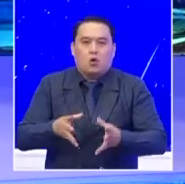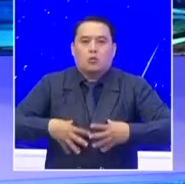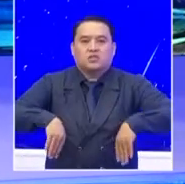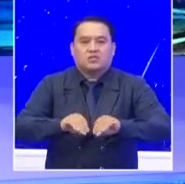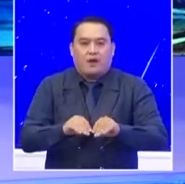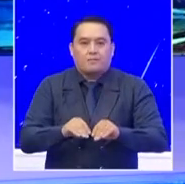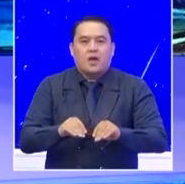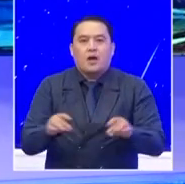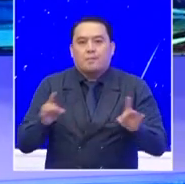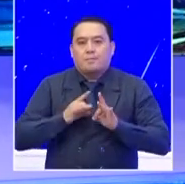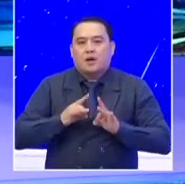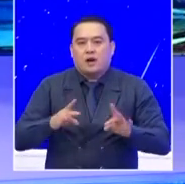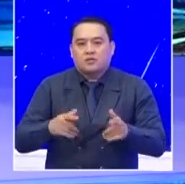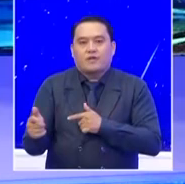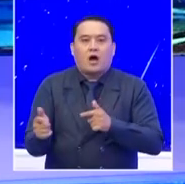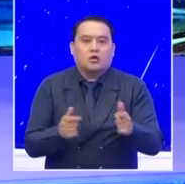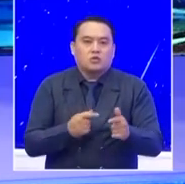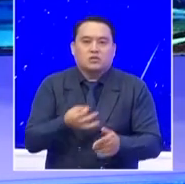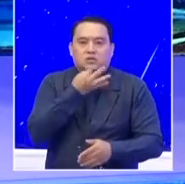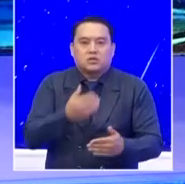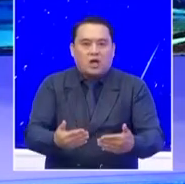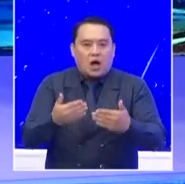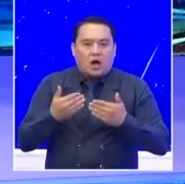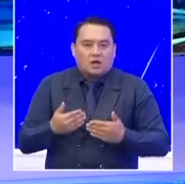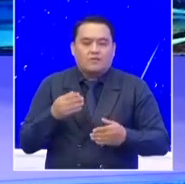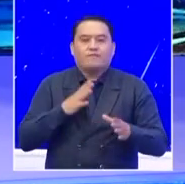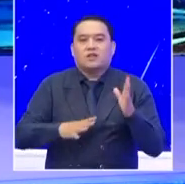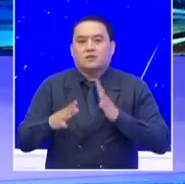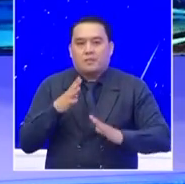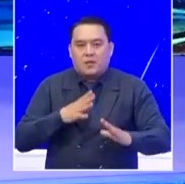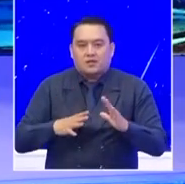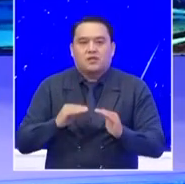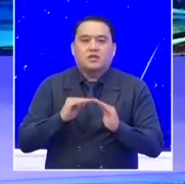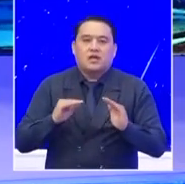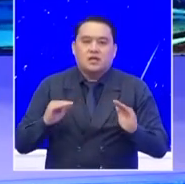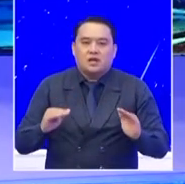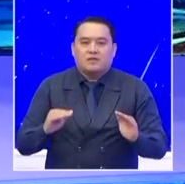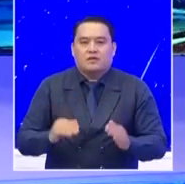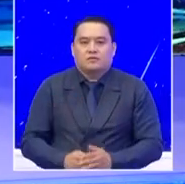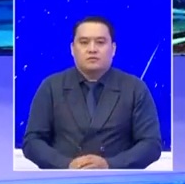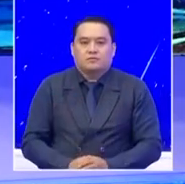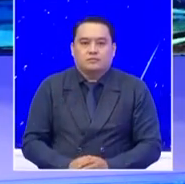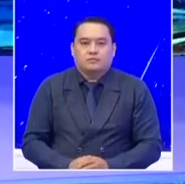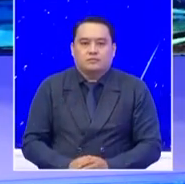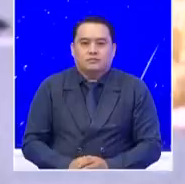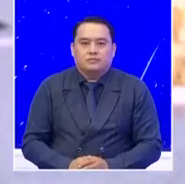медицинское общество». К празднику готовились заранее и воспитатели, и воспитанники. И вот что из этого